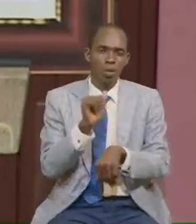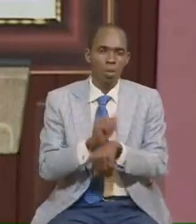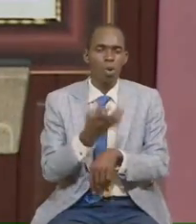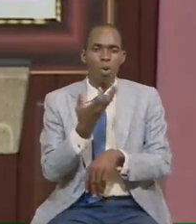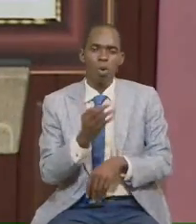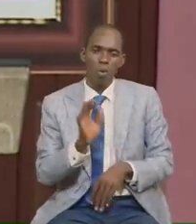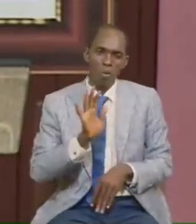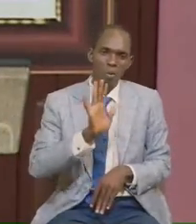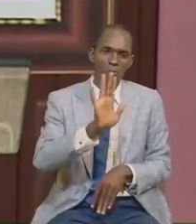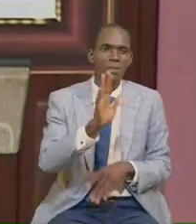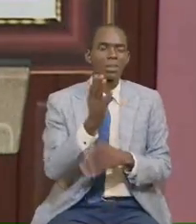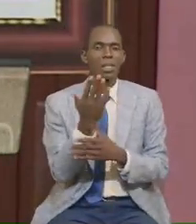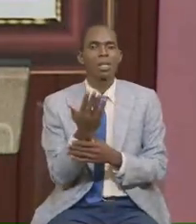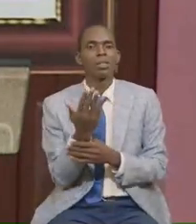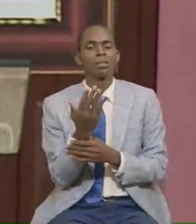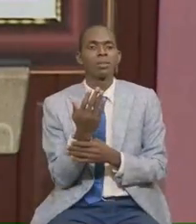mains.